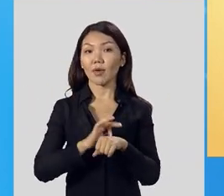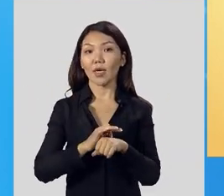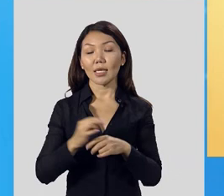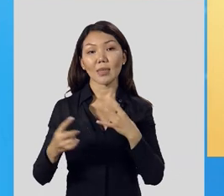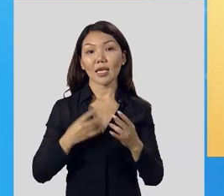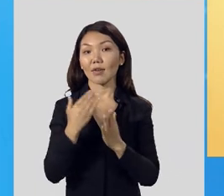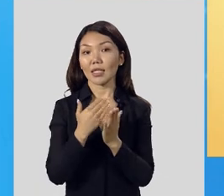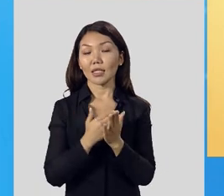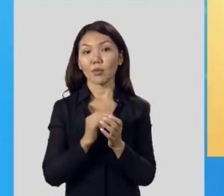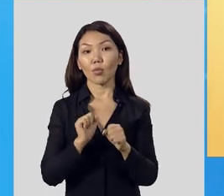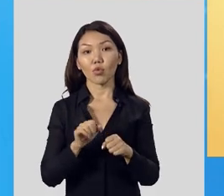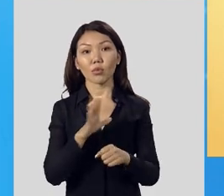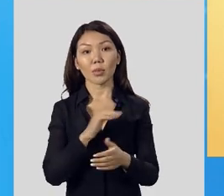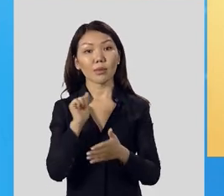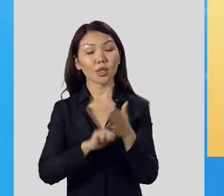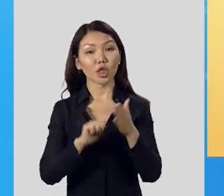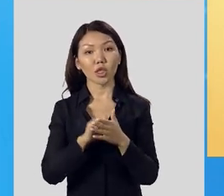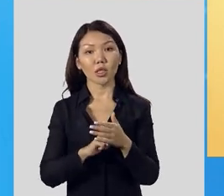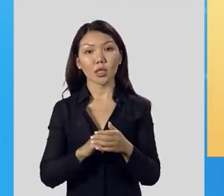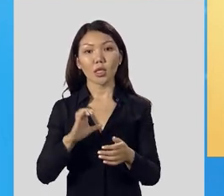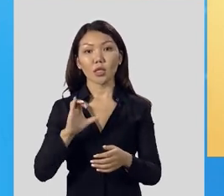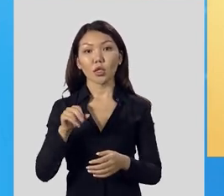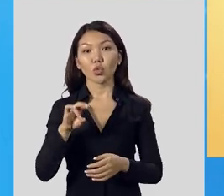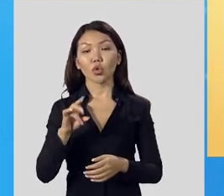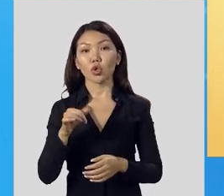привести причины сосудистого характера.